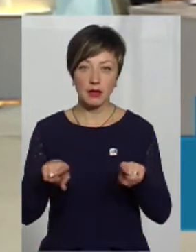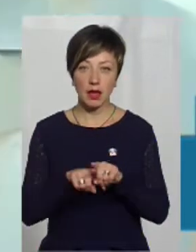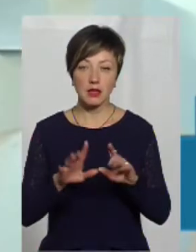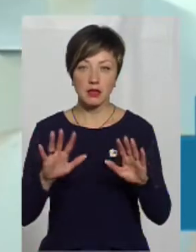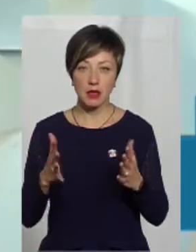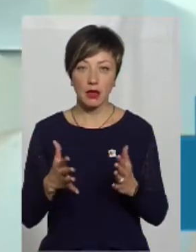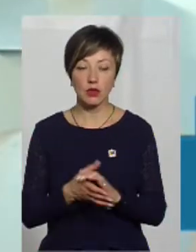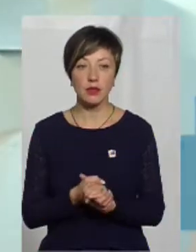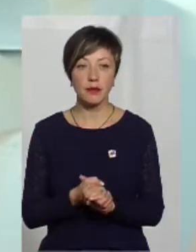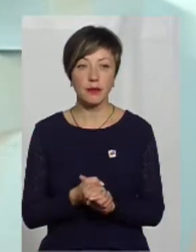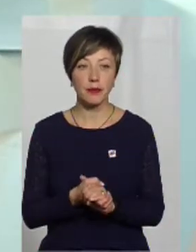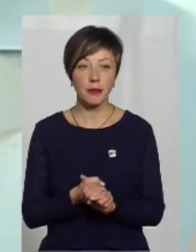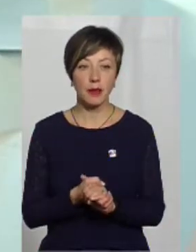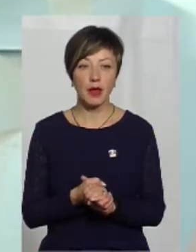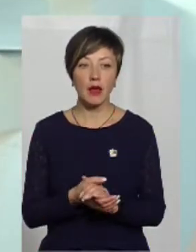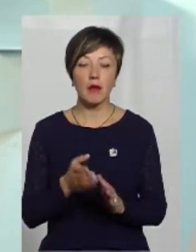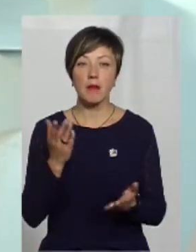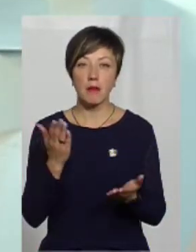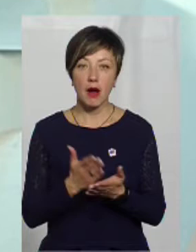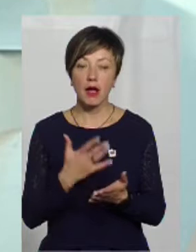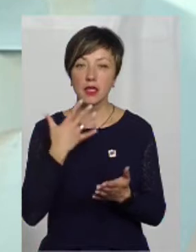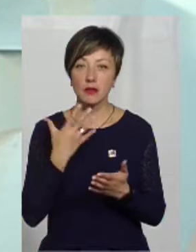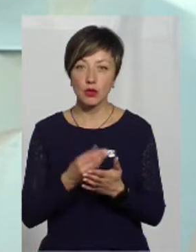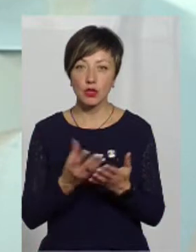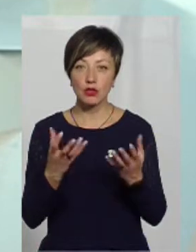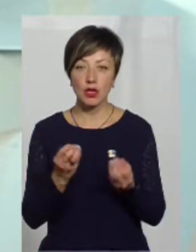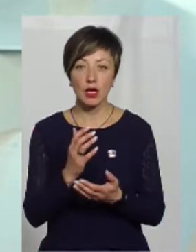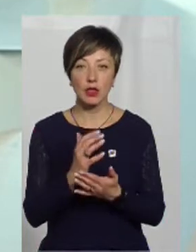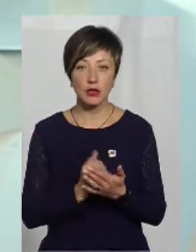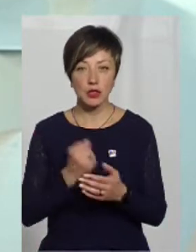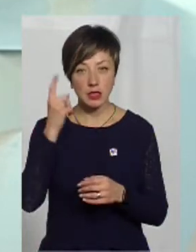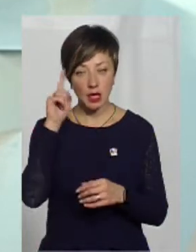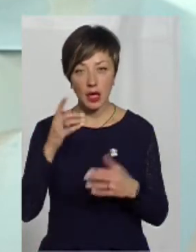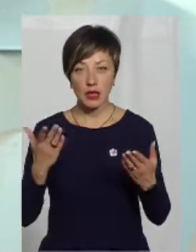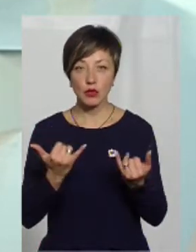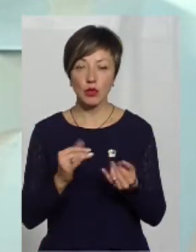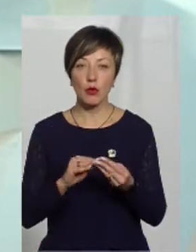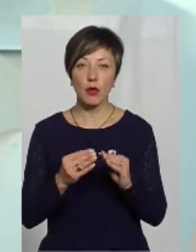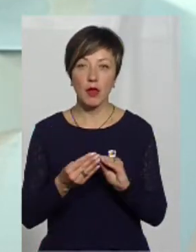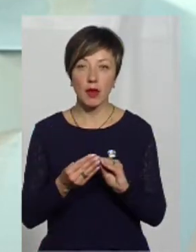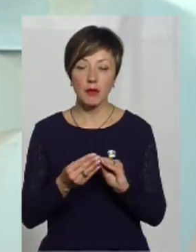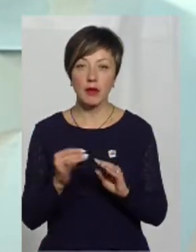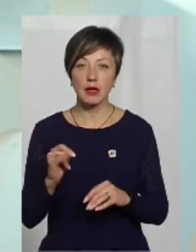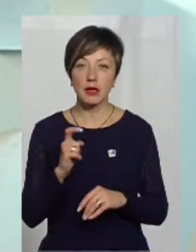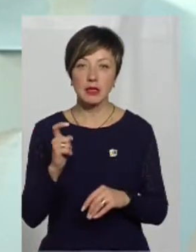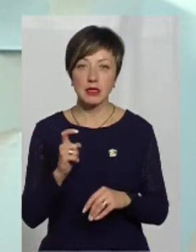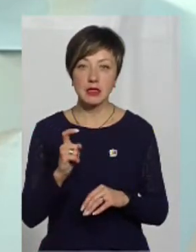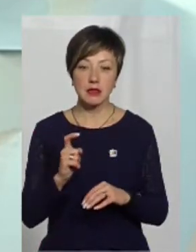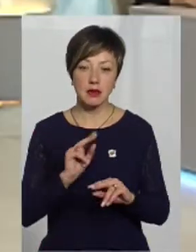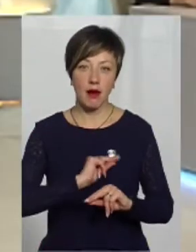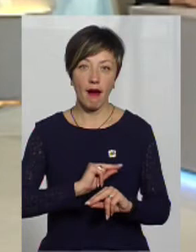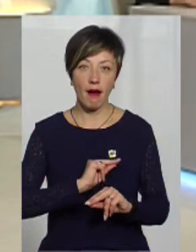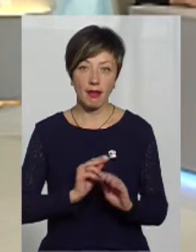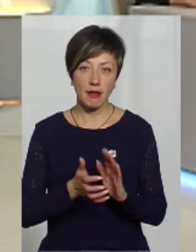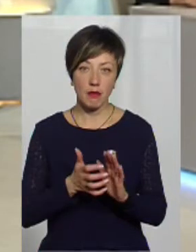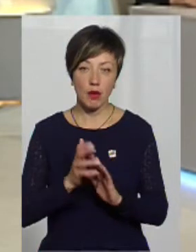сталося. От, який має якісь свої ще ресурси. Знаємо, які сьогодні проблеми із кадрами,